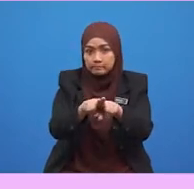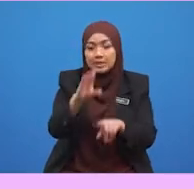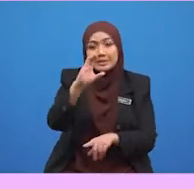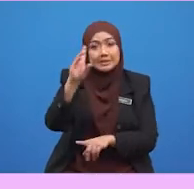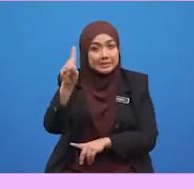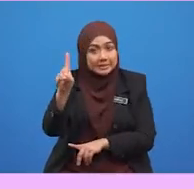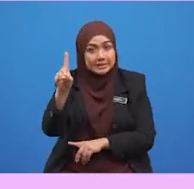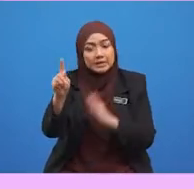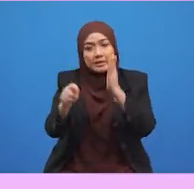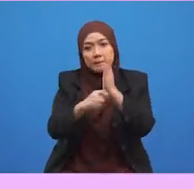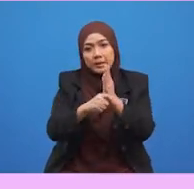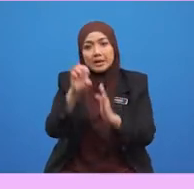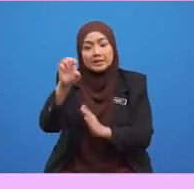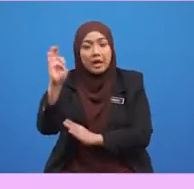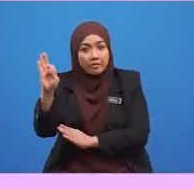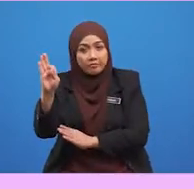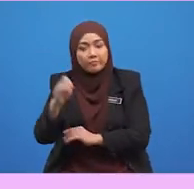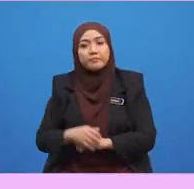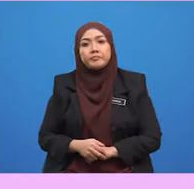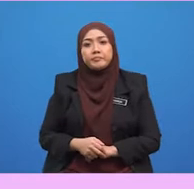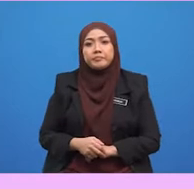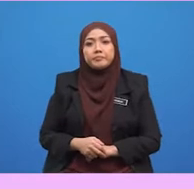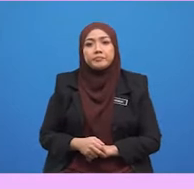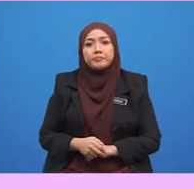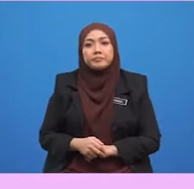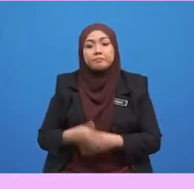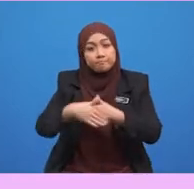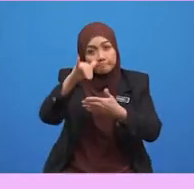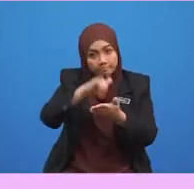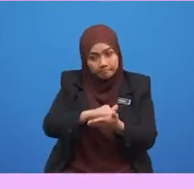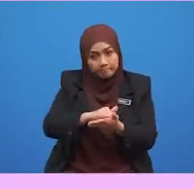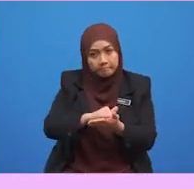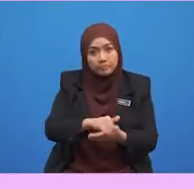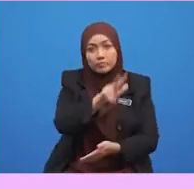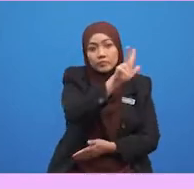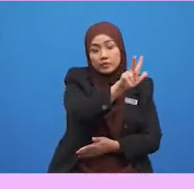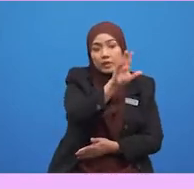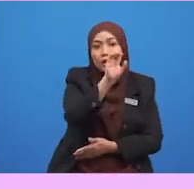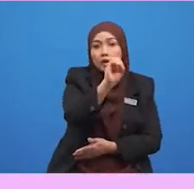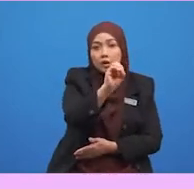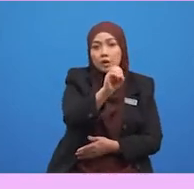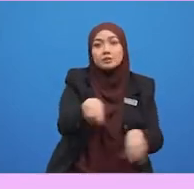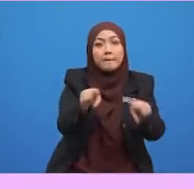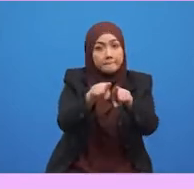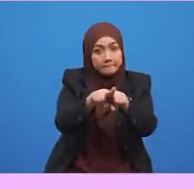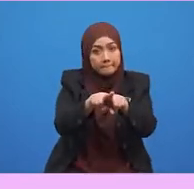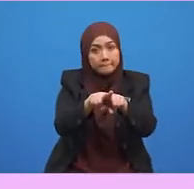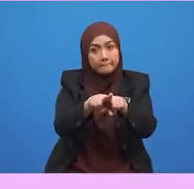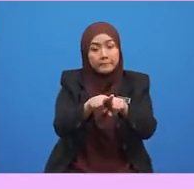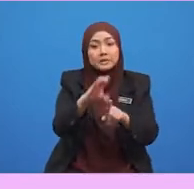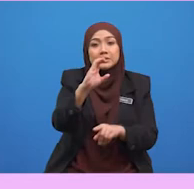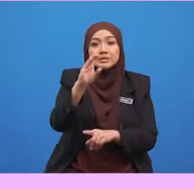dengan CD tambah EF. Seterusnya, 30 sama